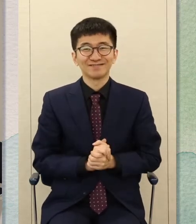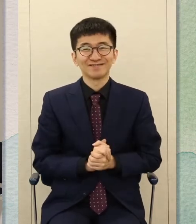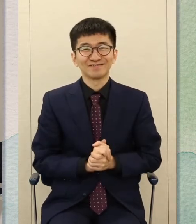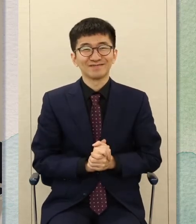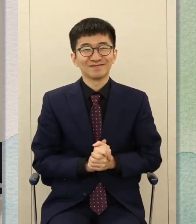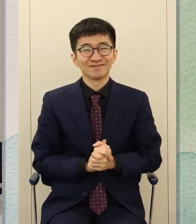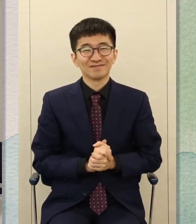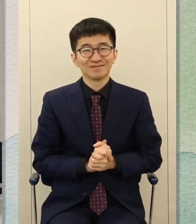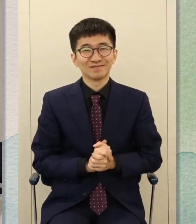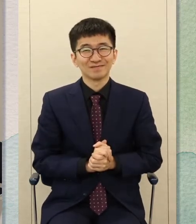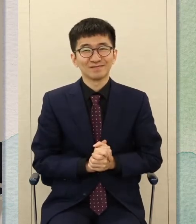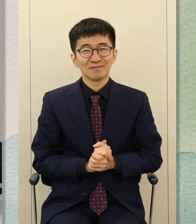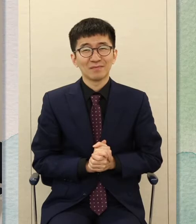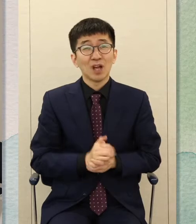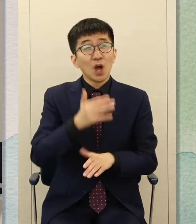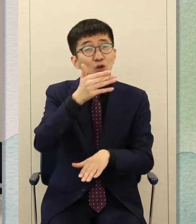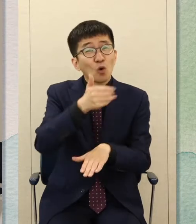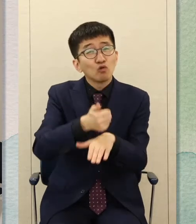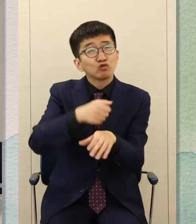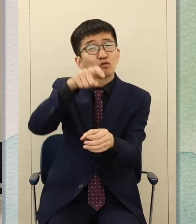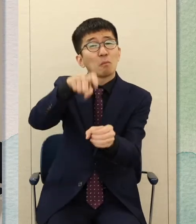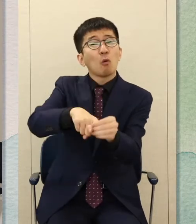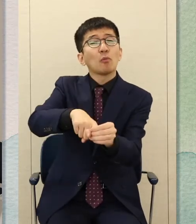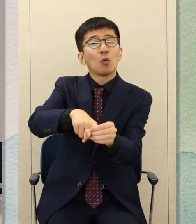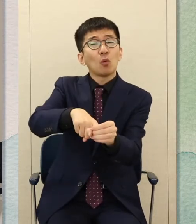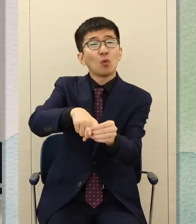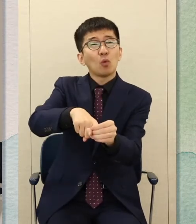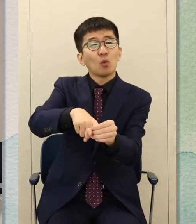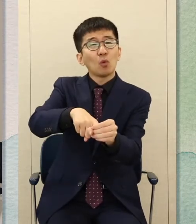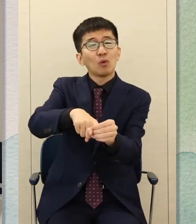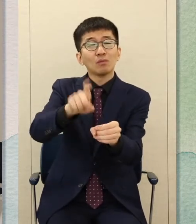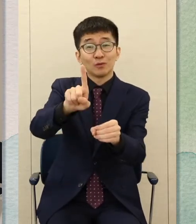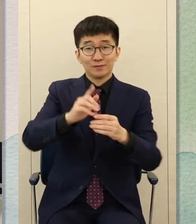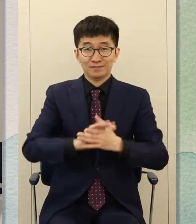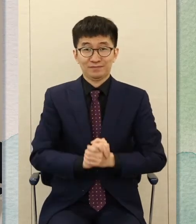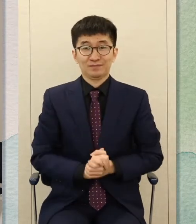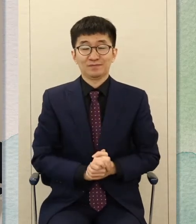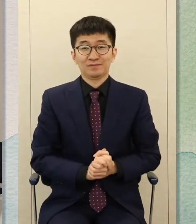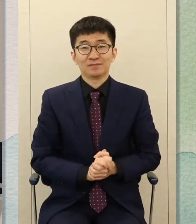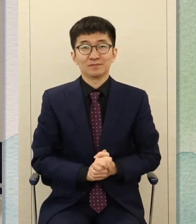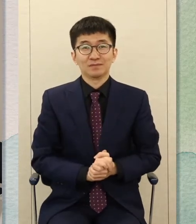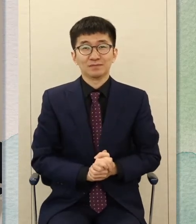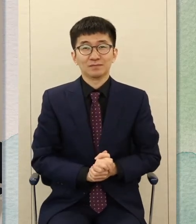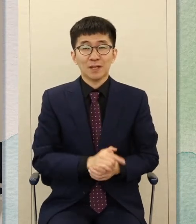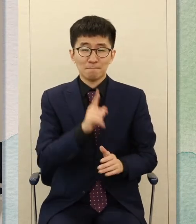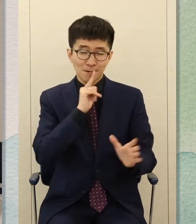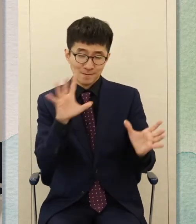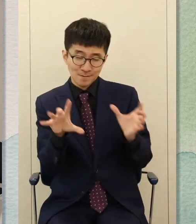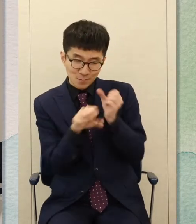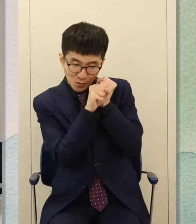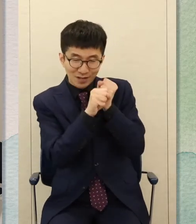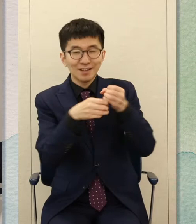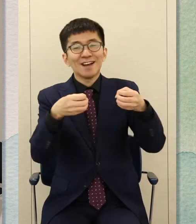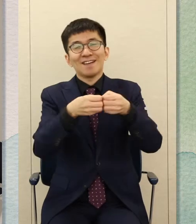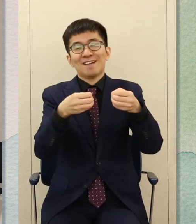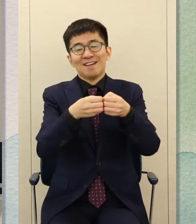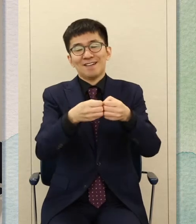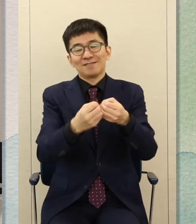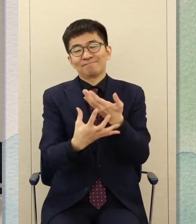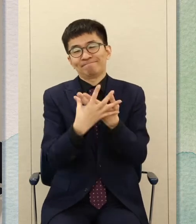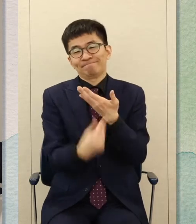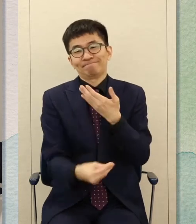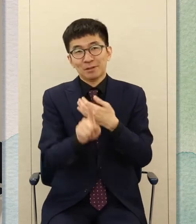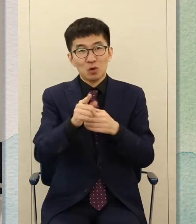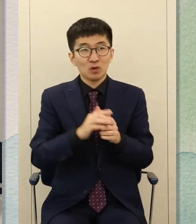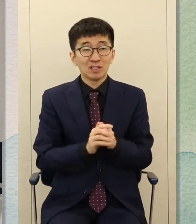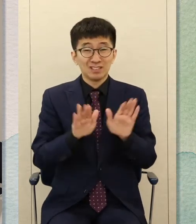그러면 예, 궁극적으로 이분들이 왜 책을 읽느냐? 저는 한 줄로 요약할 수 있습니다. 지금 이대로